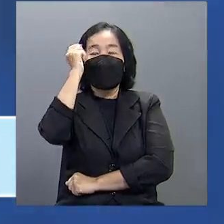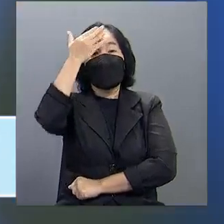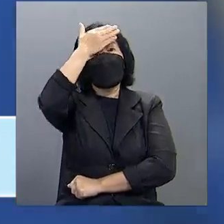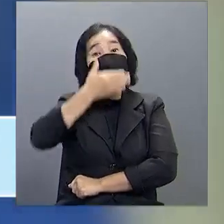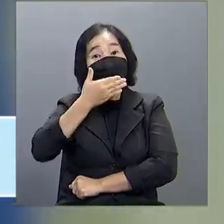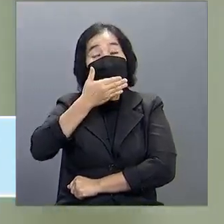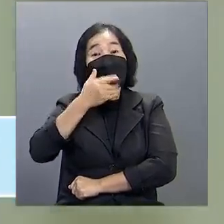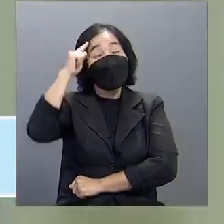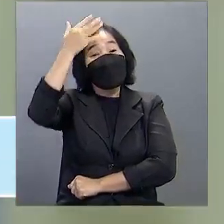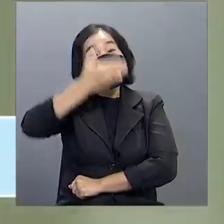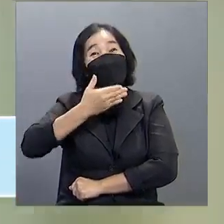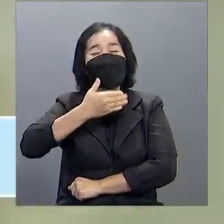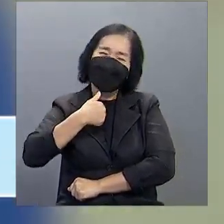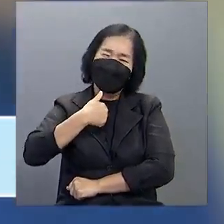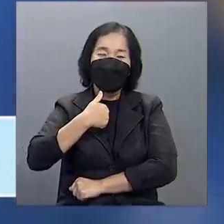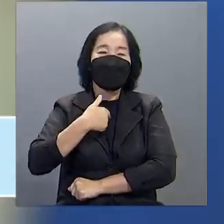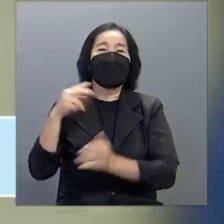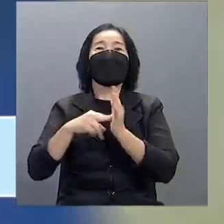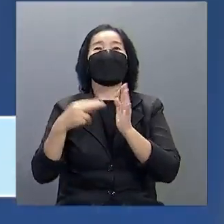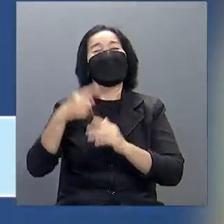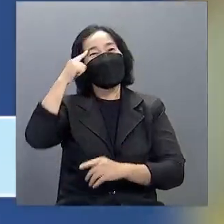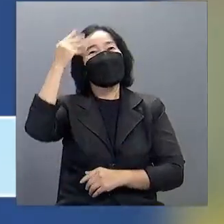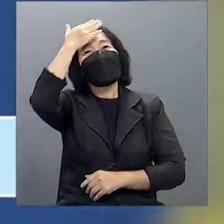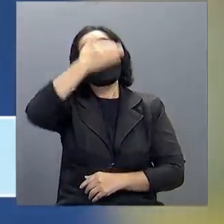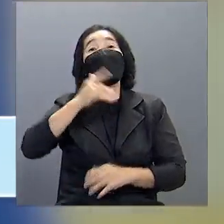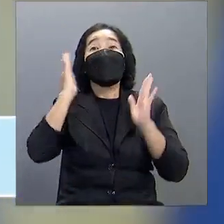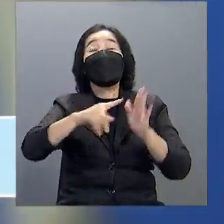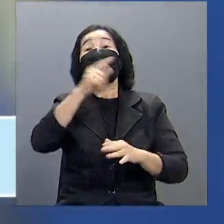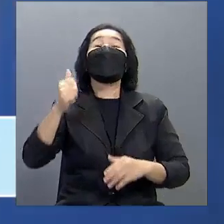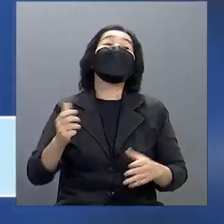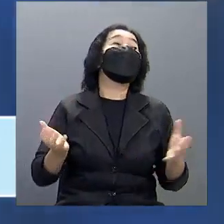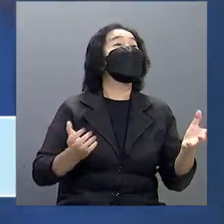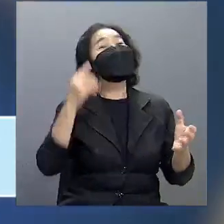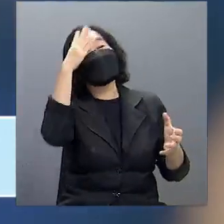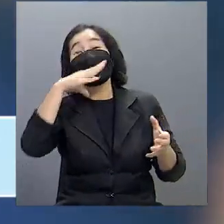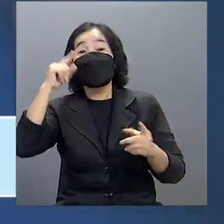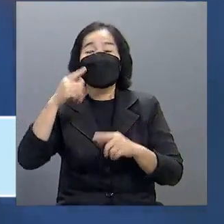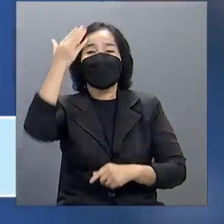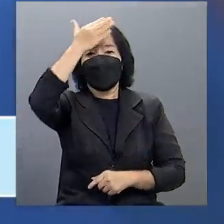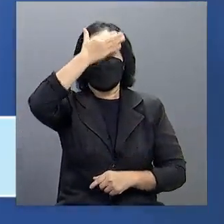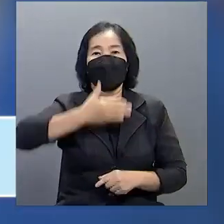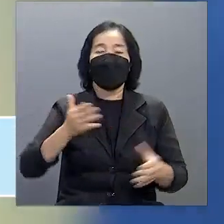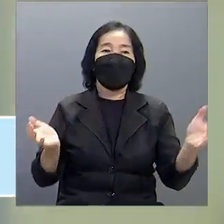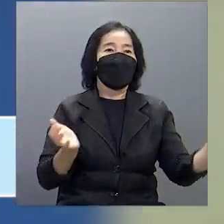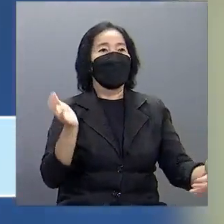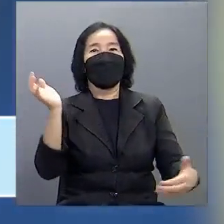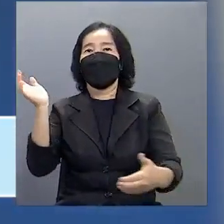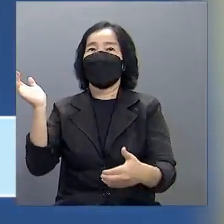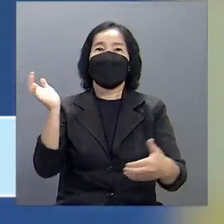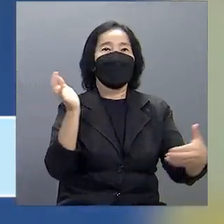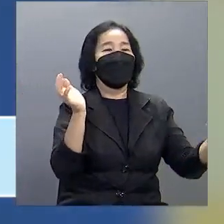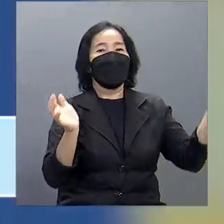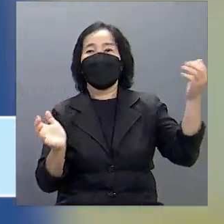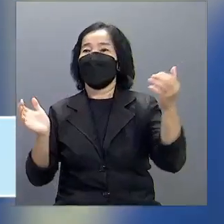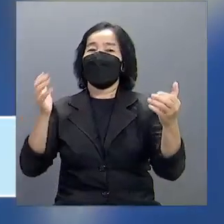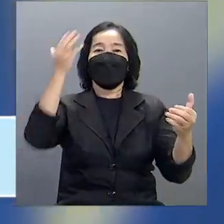พสของน้องผู้ชายเขาเนี่ยแหละ ก็หน้าน้องเขานิ่งกันดูสิคือหน้านิ่งแต่คือ acting เยอะไง ใช่นะคะเอาถ่ายคลิปไปได้สัก